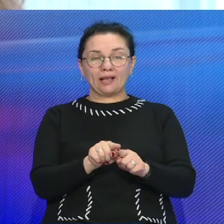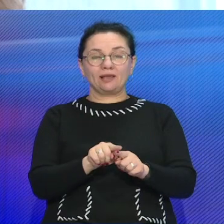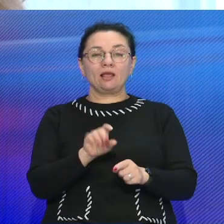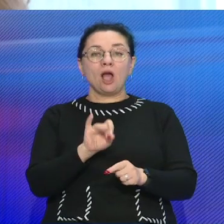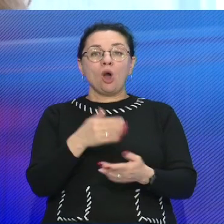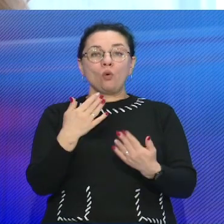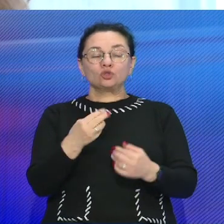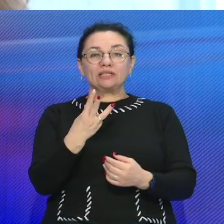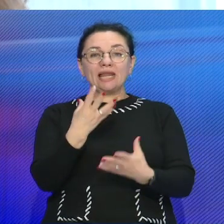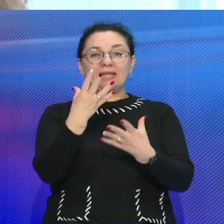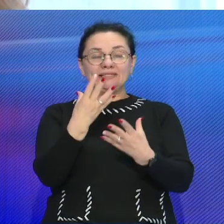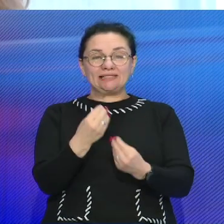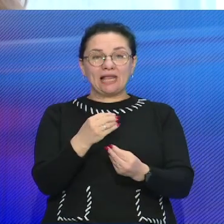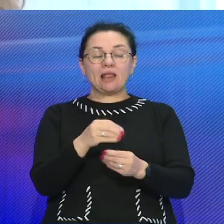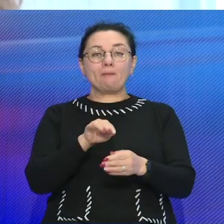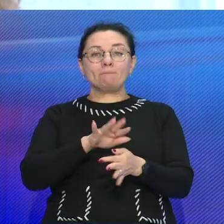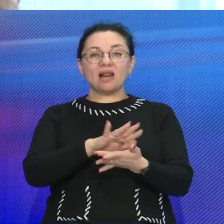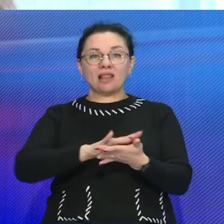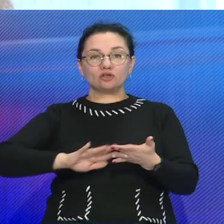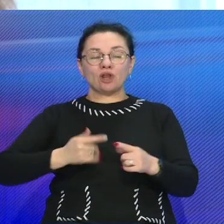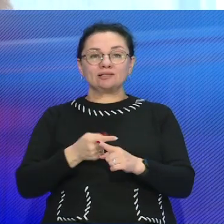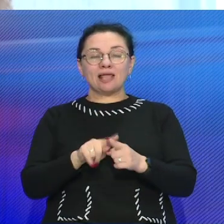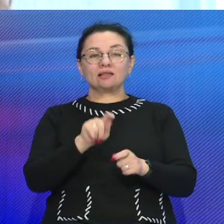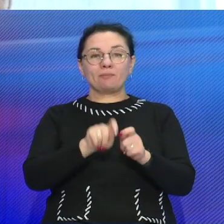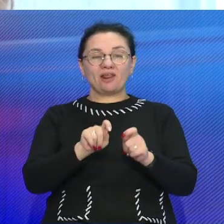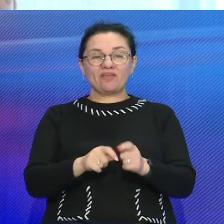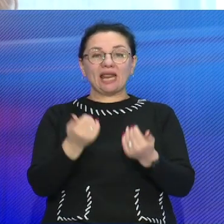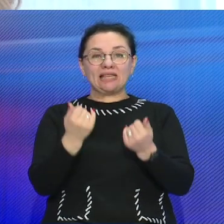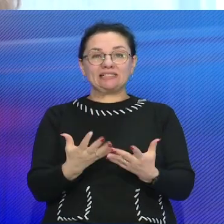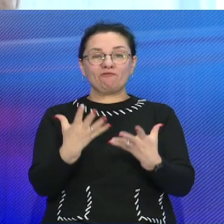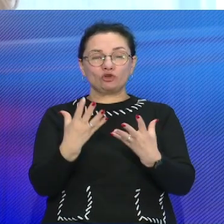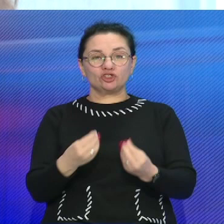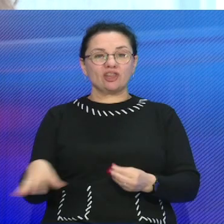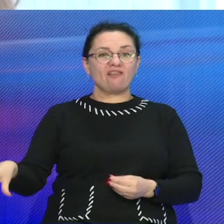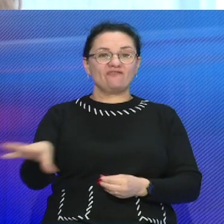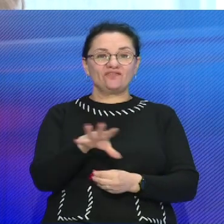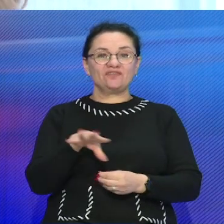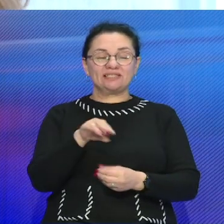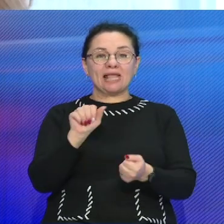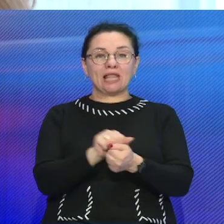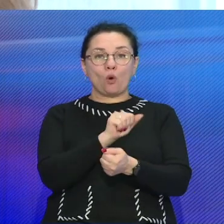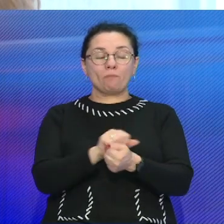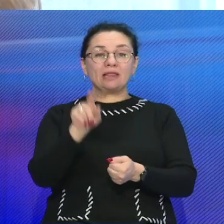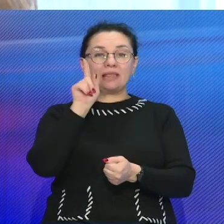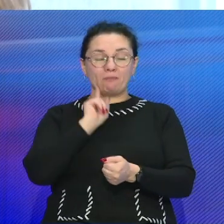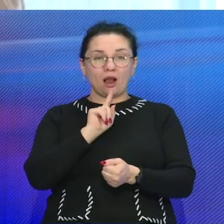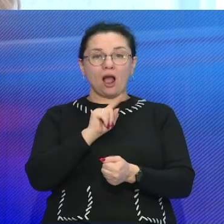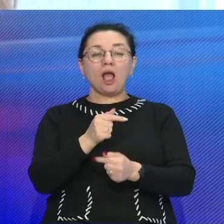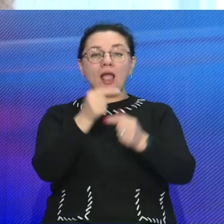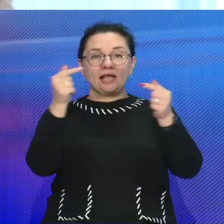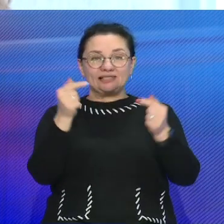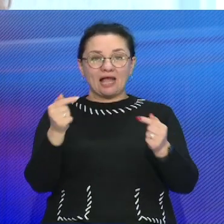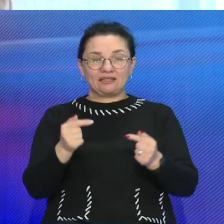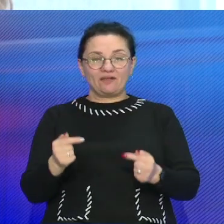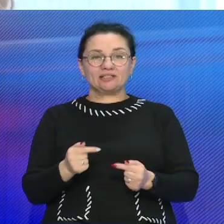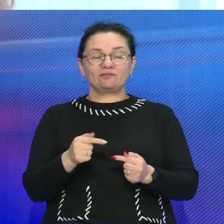Вот уже третий день эта проверка продолжается, и нужно заметить, что на сегодняшний день все документы пока подтверждаются, то есть